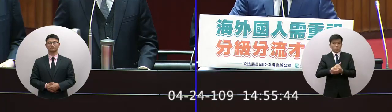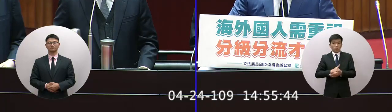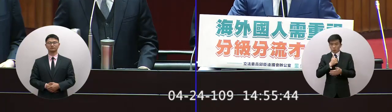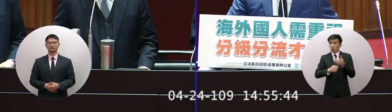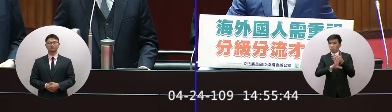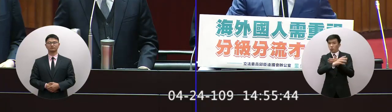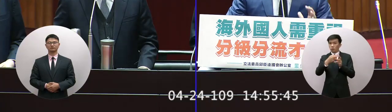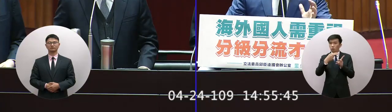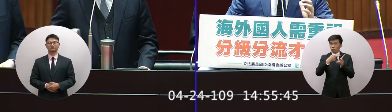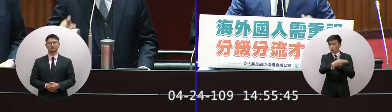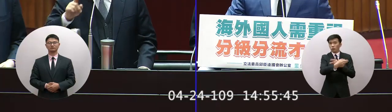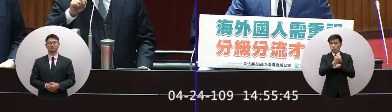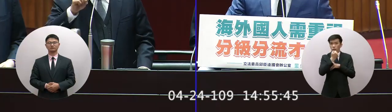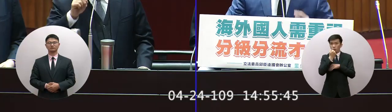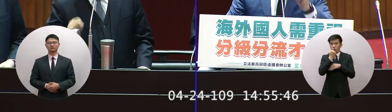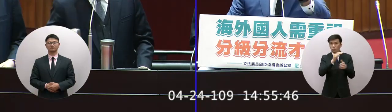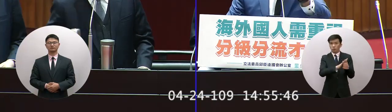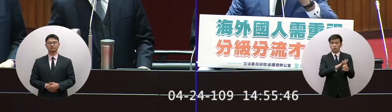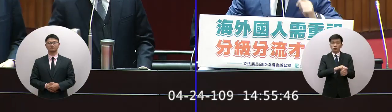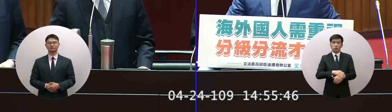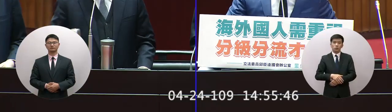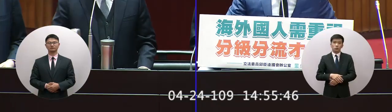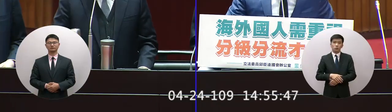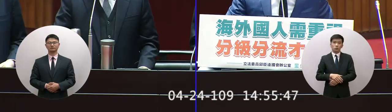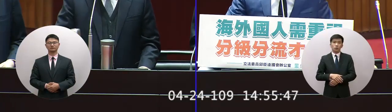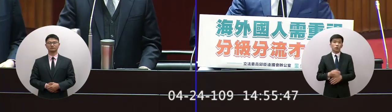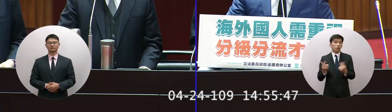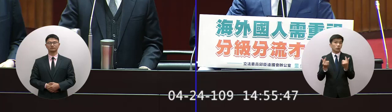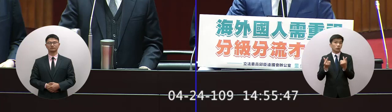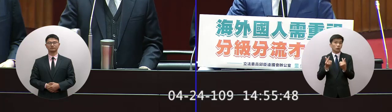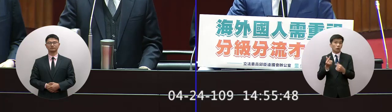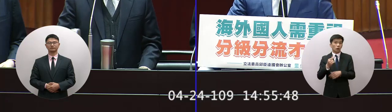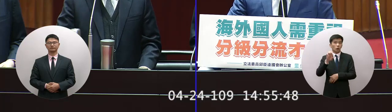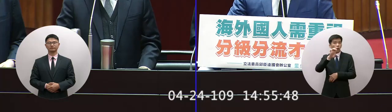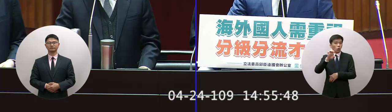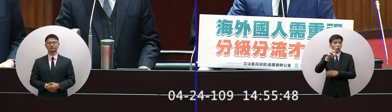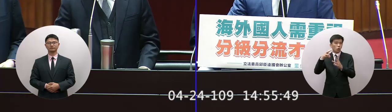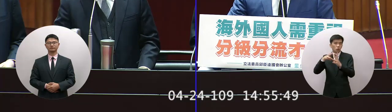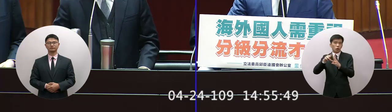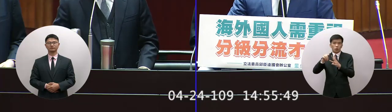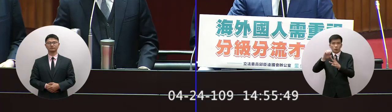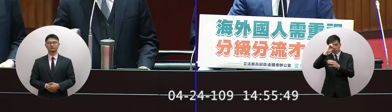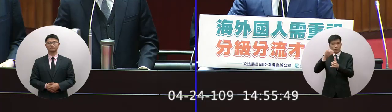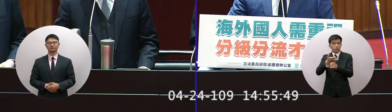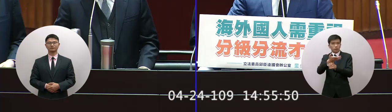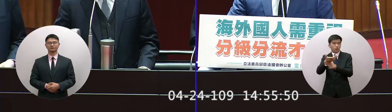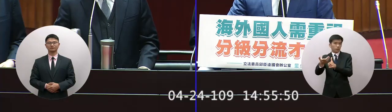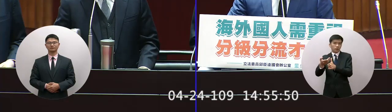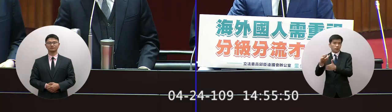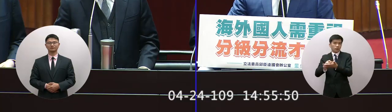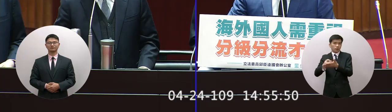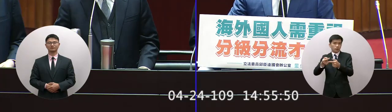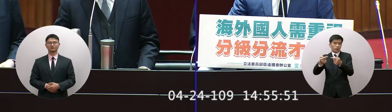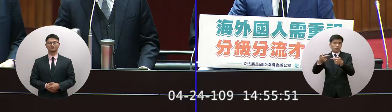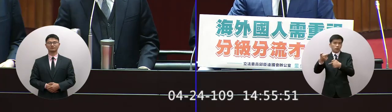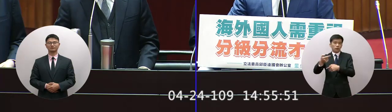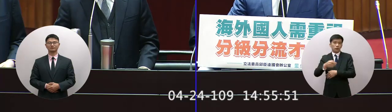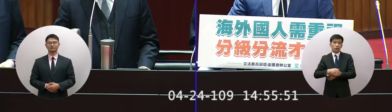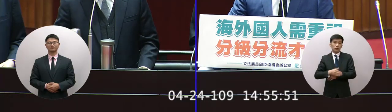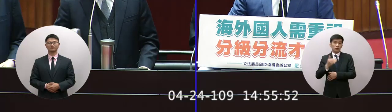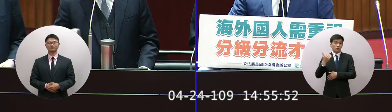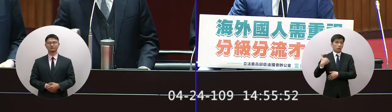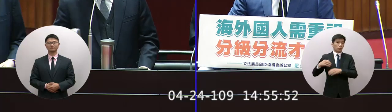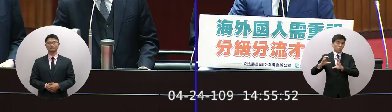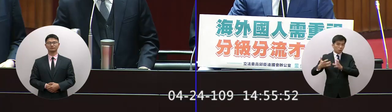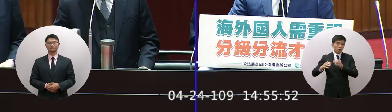到他们现在目前的侨居国，给予他们协助。我们尤其以欧洲现在是最严重的，法国、德国这些地方，他们那些留学生真